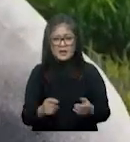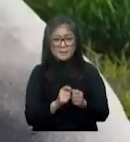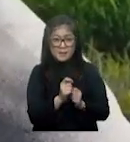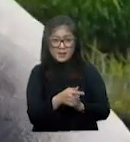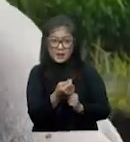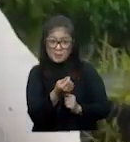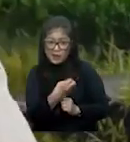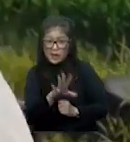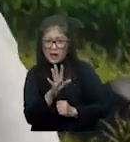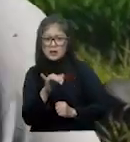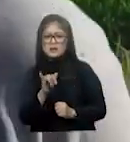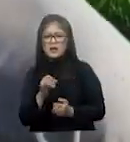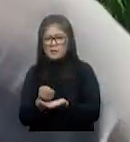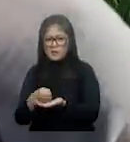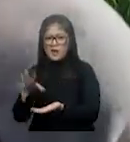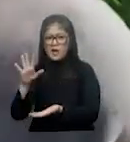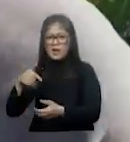tinggi.